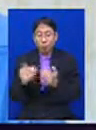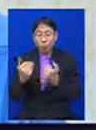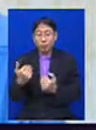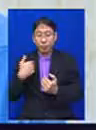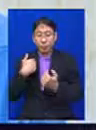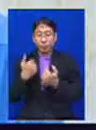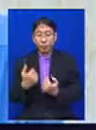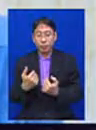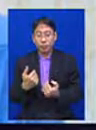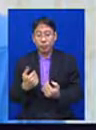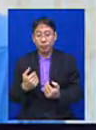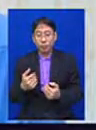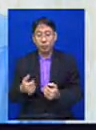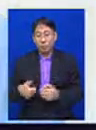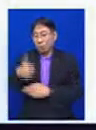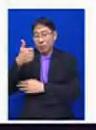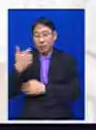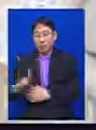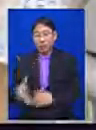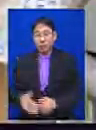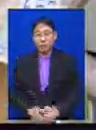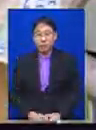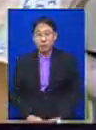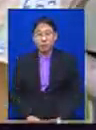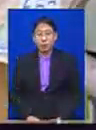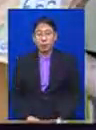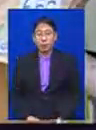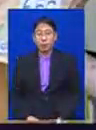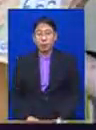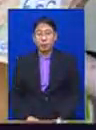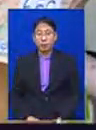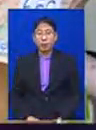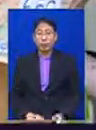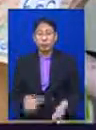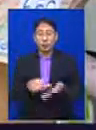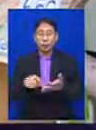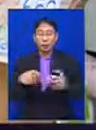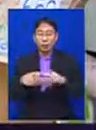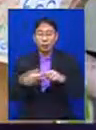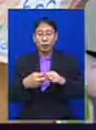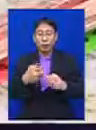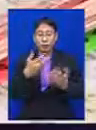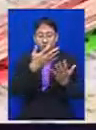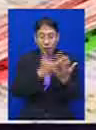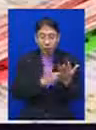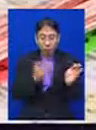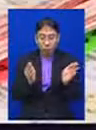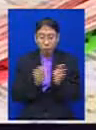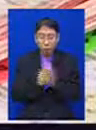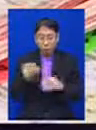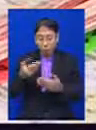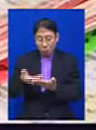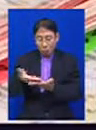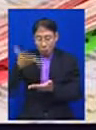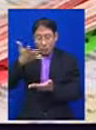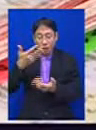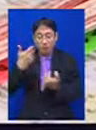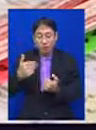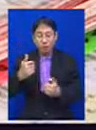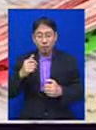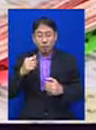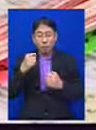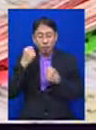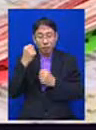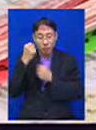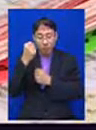จะเกิดขึ้นไม่ได้ แนวทางการแก้ปัญหาสลากชุดเกินราคาจึงเป็นอีกหนึ่งโจทย์ท้าทายของสำนักส